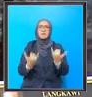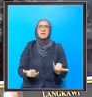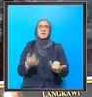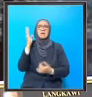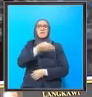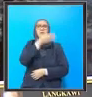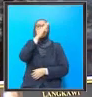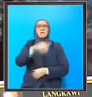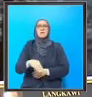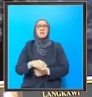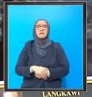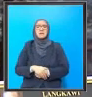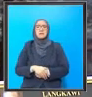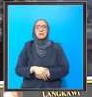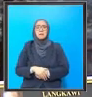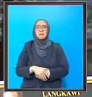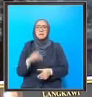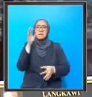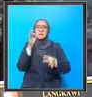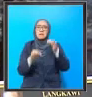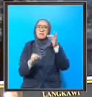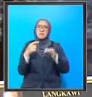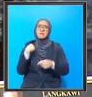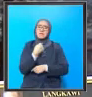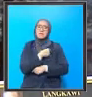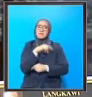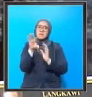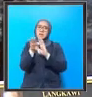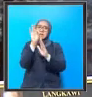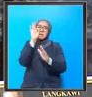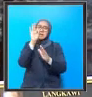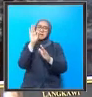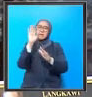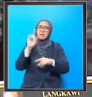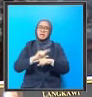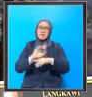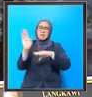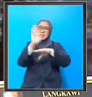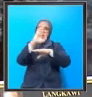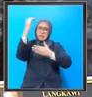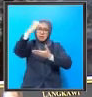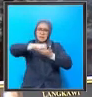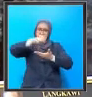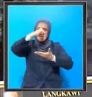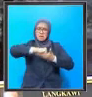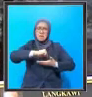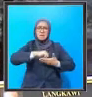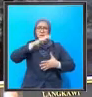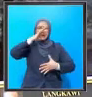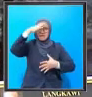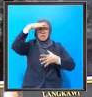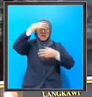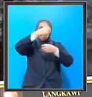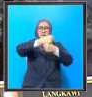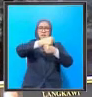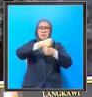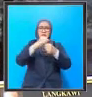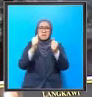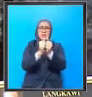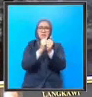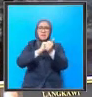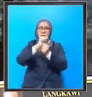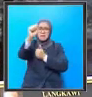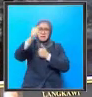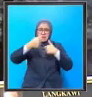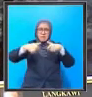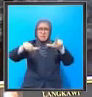dibatalkan jadi kalau kita dapat tipe labor tidak boleh yakin kebenaran yang